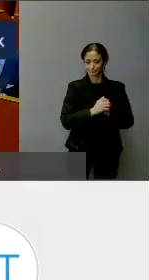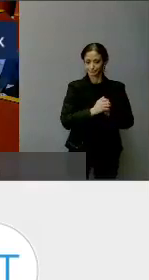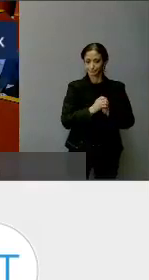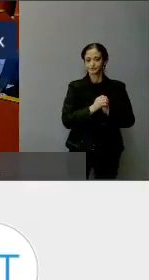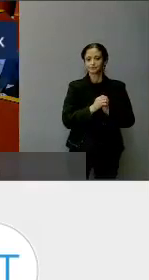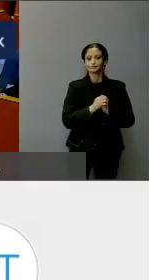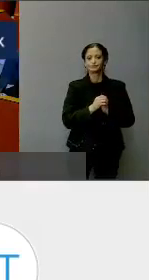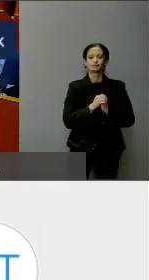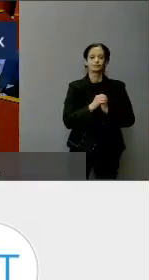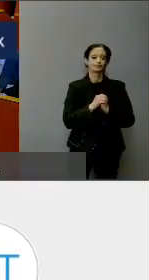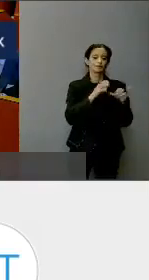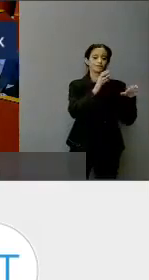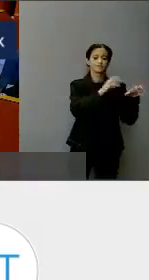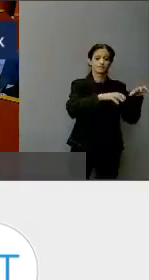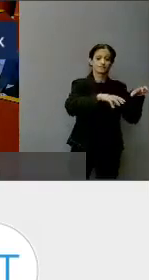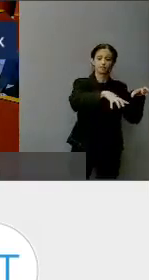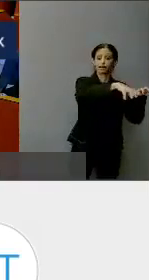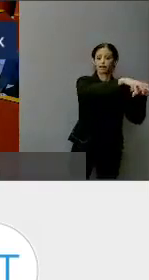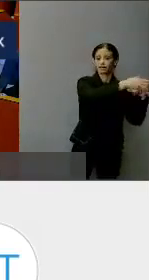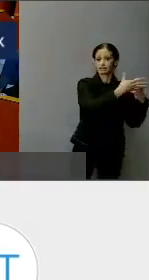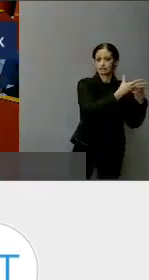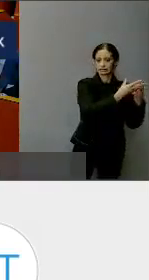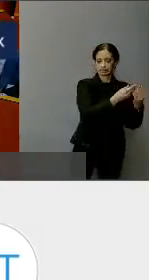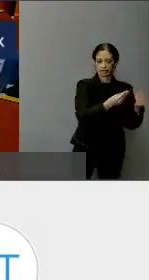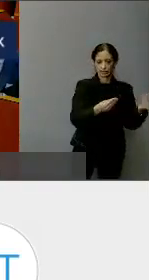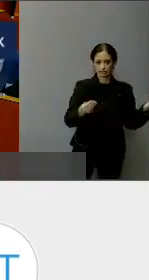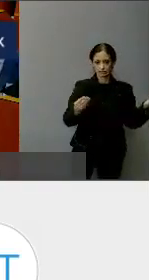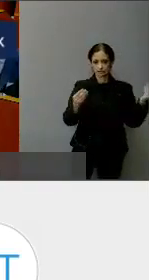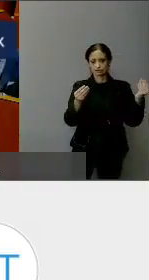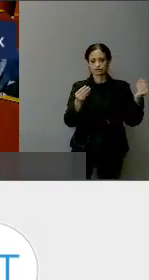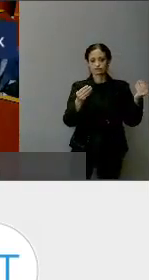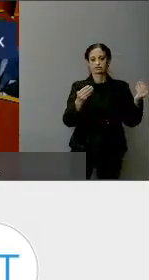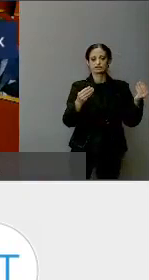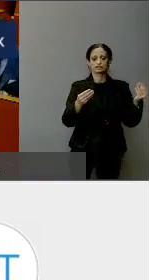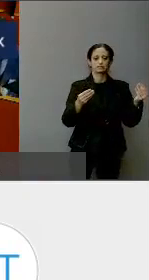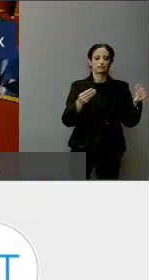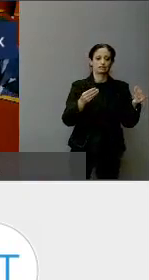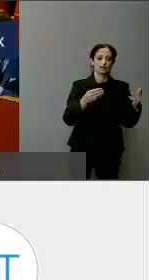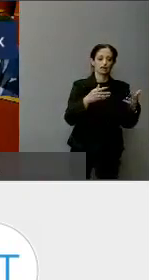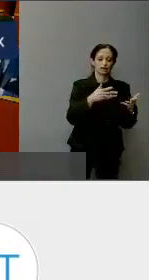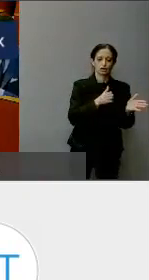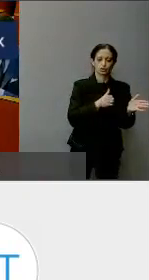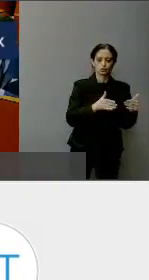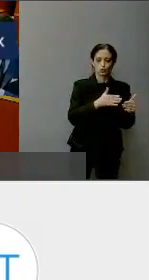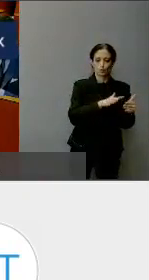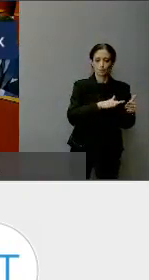le villette sono tante hanno delle per fici molto ampie